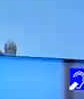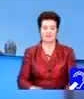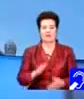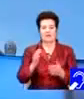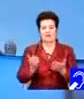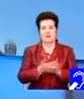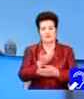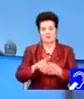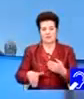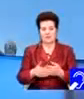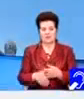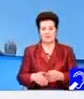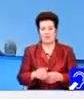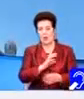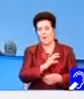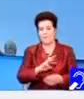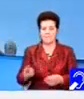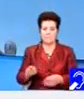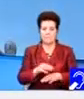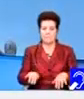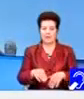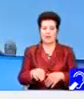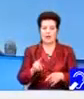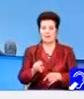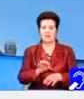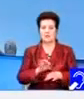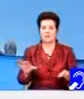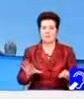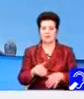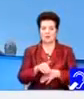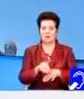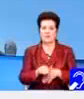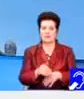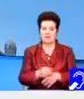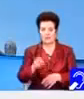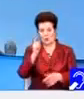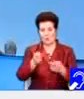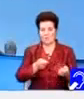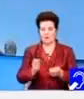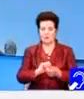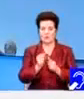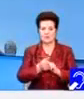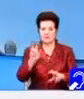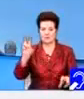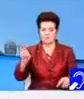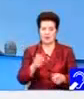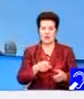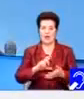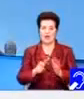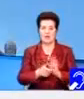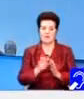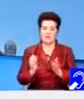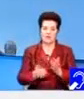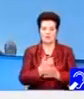Continuăm cu știri externe. Mii de simpatizanți ai mișcării 5 stele au sărbătorit în stradă ceea ce au numit Guvernul Schimbării. Cabinetul condus de o